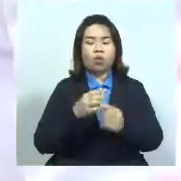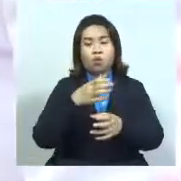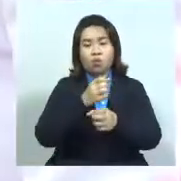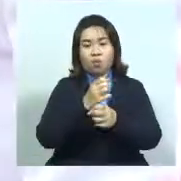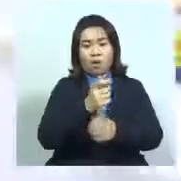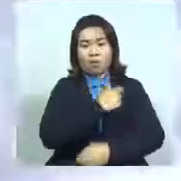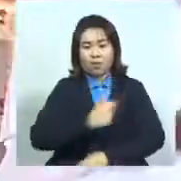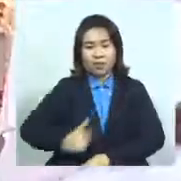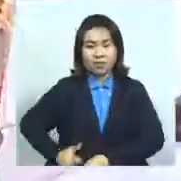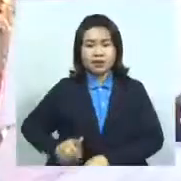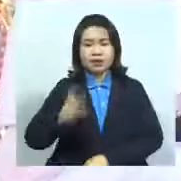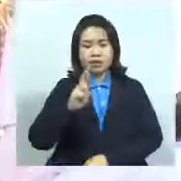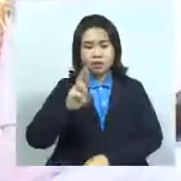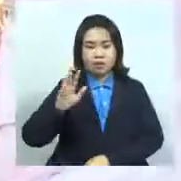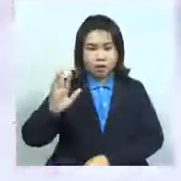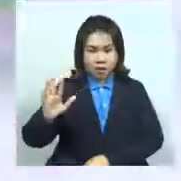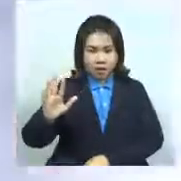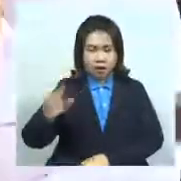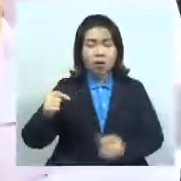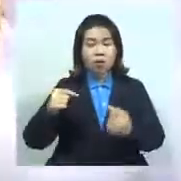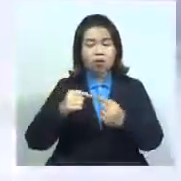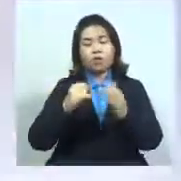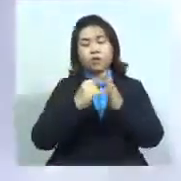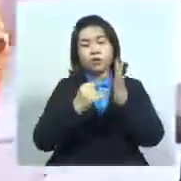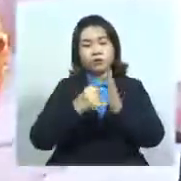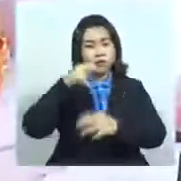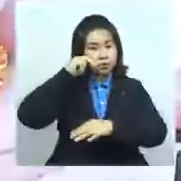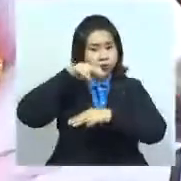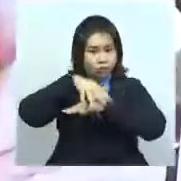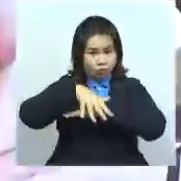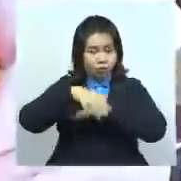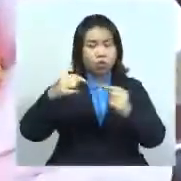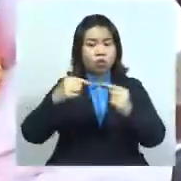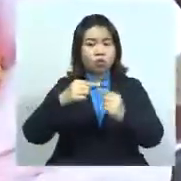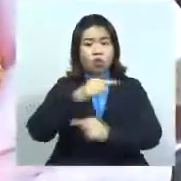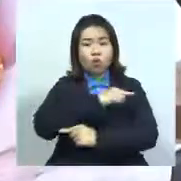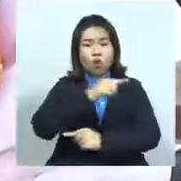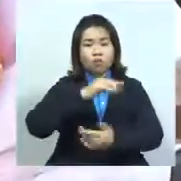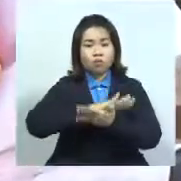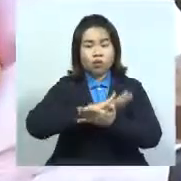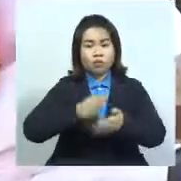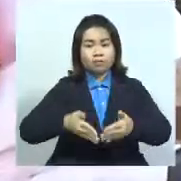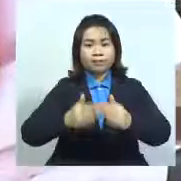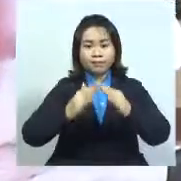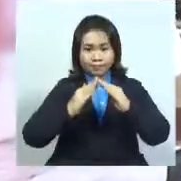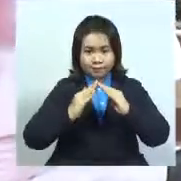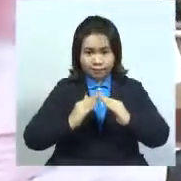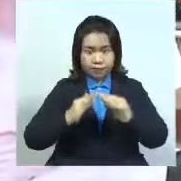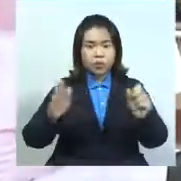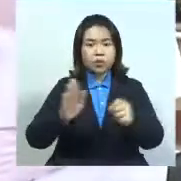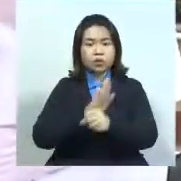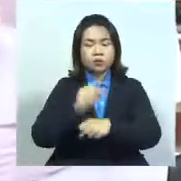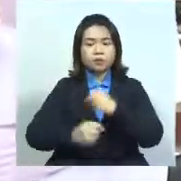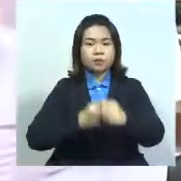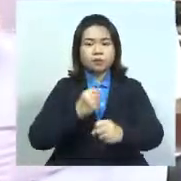หัวที่โรงเรียนในร้อยพระจุลจอมเกล้าเขาชะโงกจังหวัดนครนายกเนื่องในวันพระราชทานกำเนิดโรงเรียนในร้อยพระจุลจอมเกล้าคร